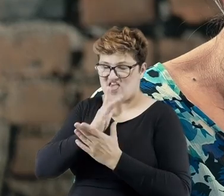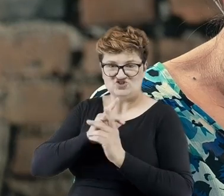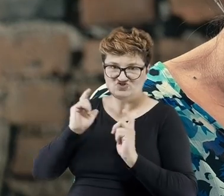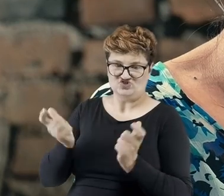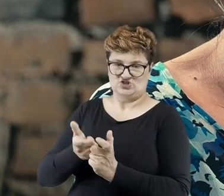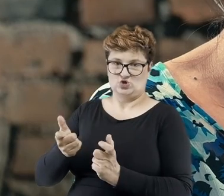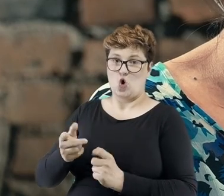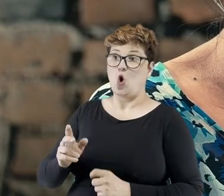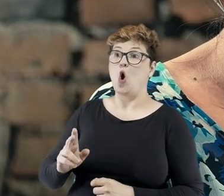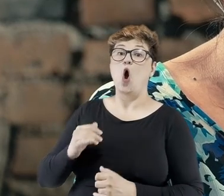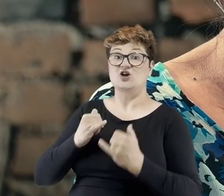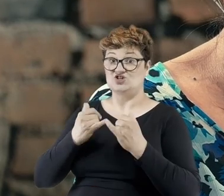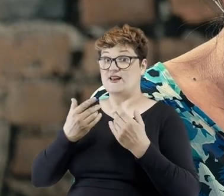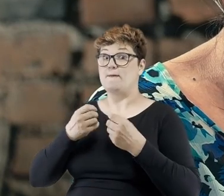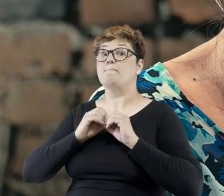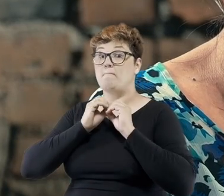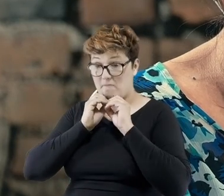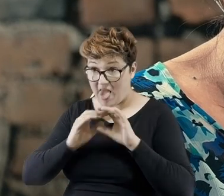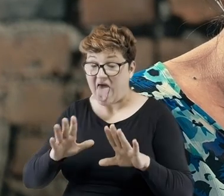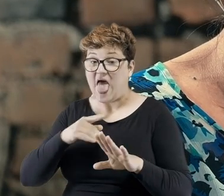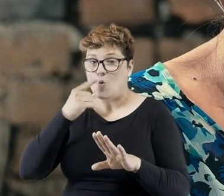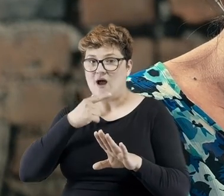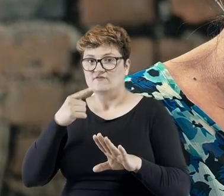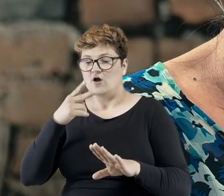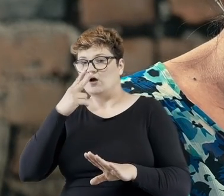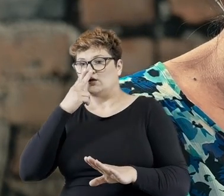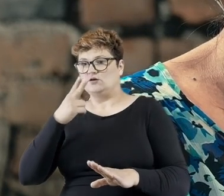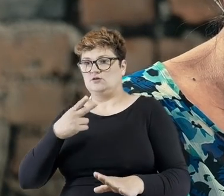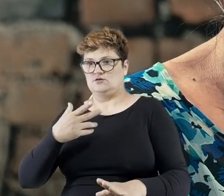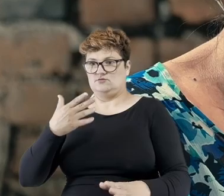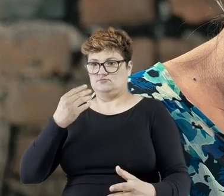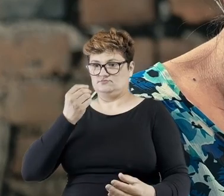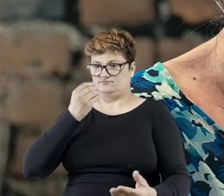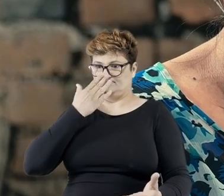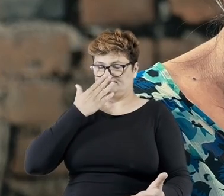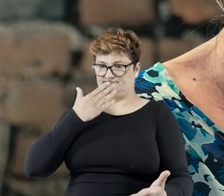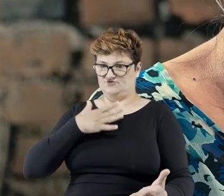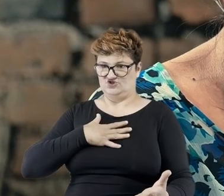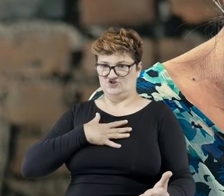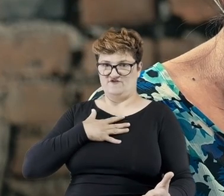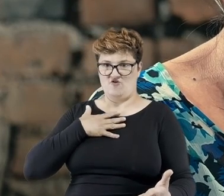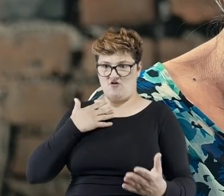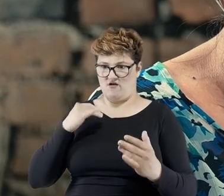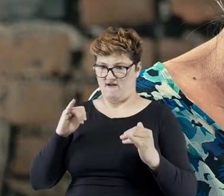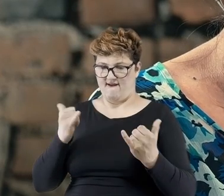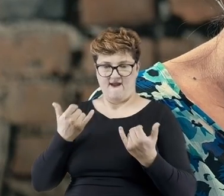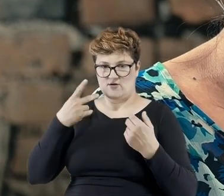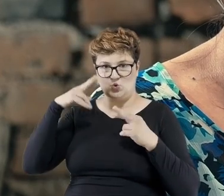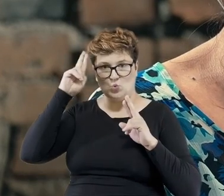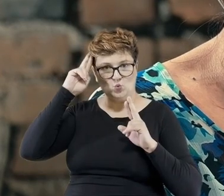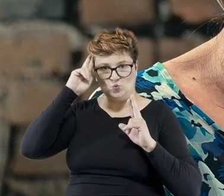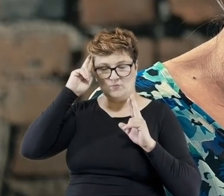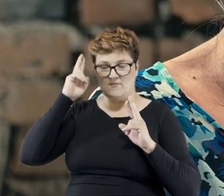wahania. Gdy się natomiast czyjeś kłamstwo wyda, wówczas stoi przed ewidencją zażenowana i przede wszystkim zdziwiona,